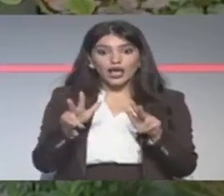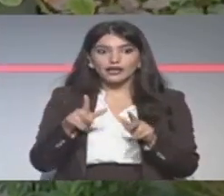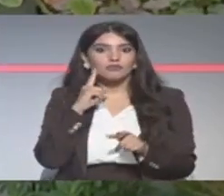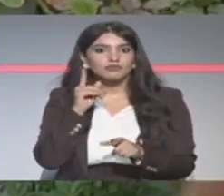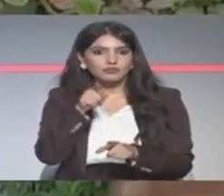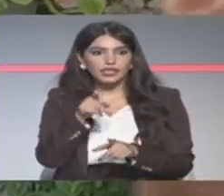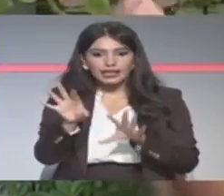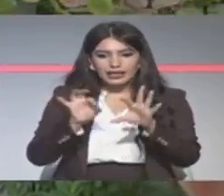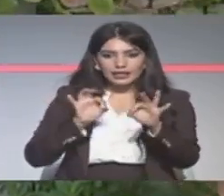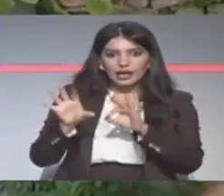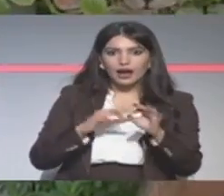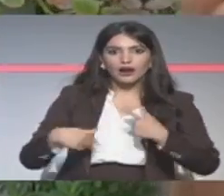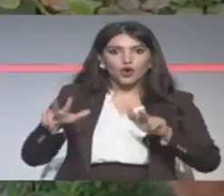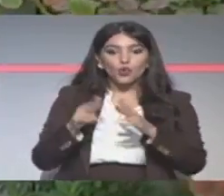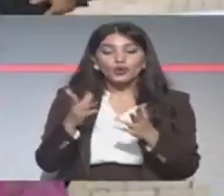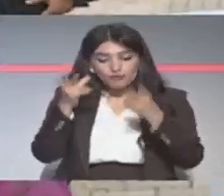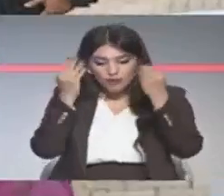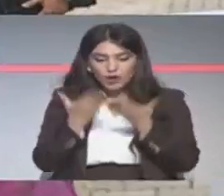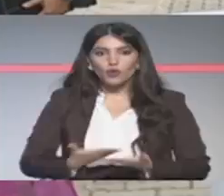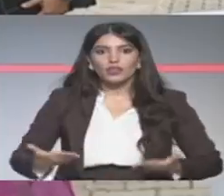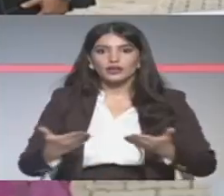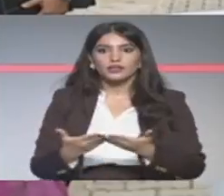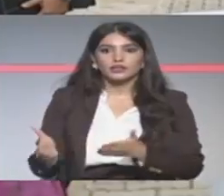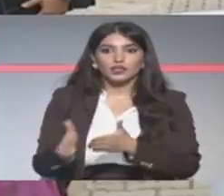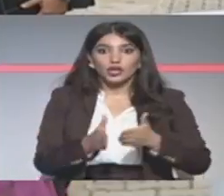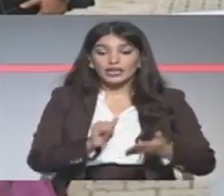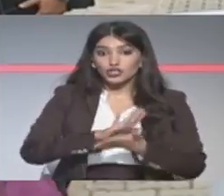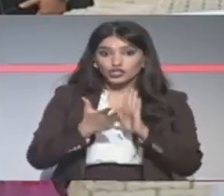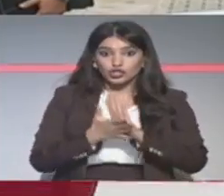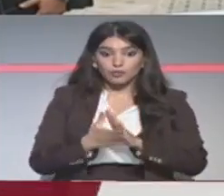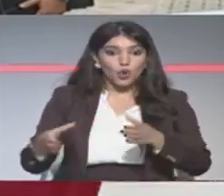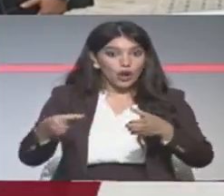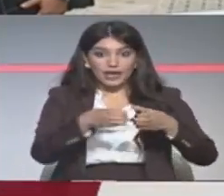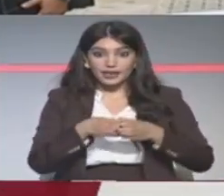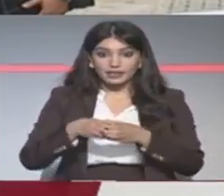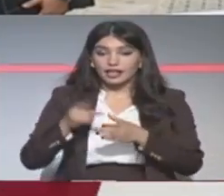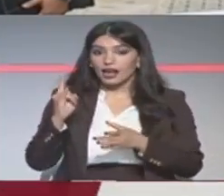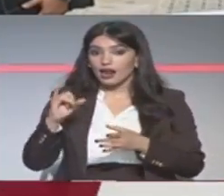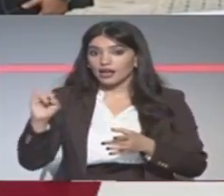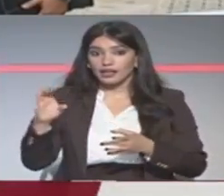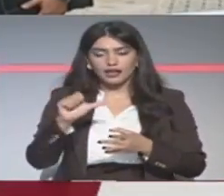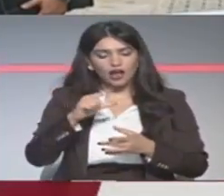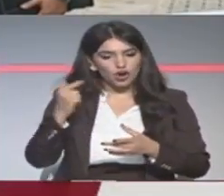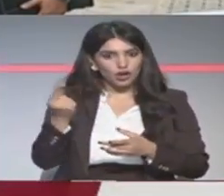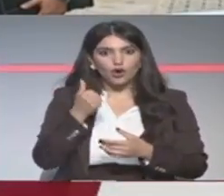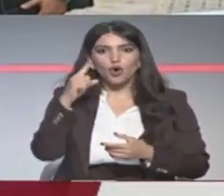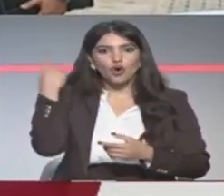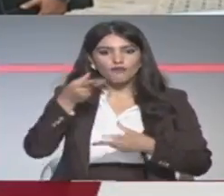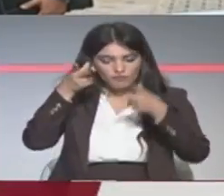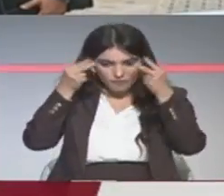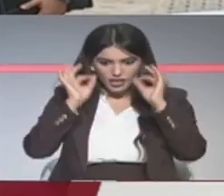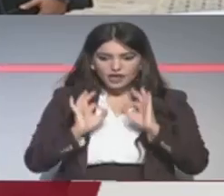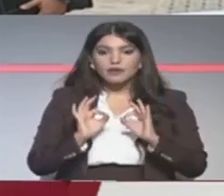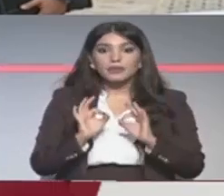من أجل أنه يفهم الواقع متاعه ويفهم الفضاء العام. جمعيات اليوم والهيئات التعديلية واعية بهذه المسألة وبصدد